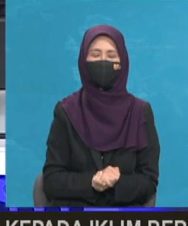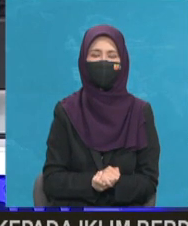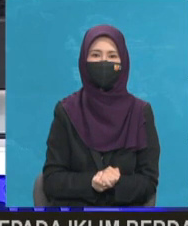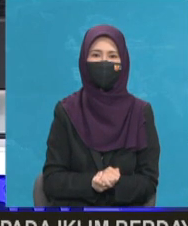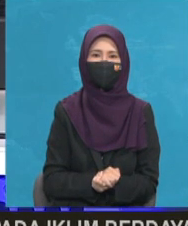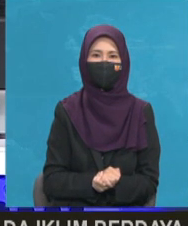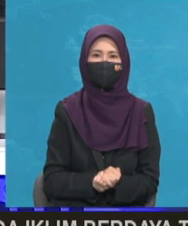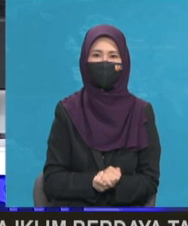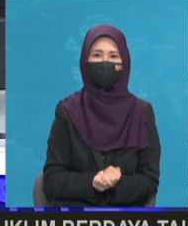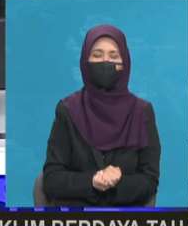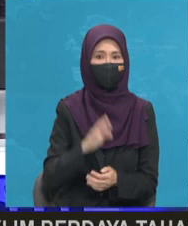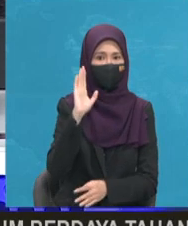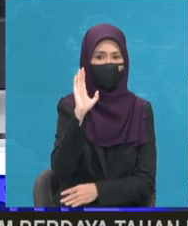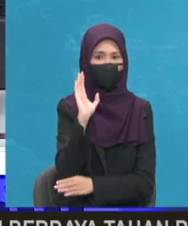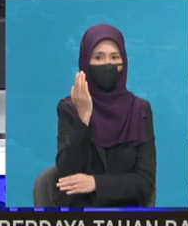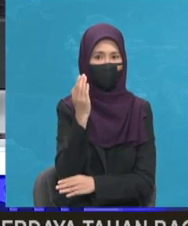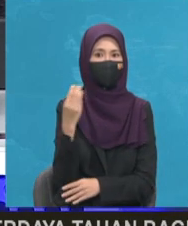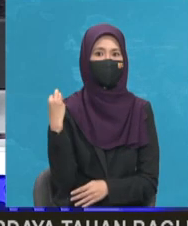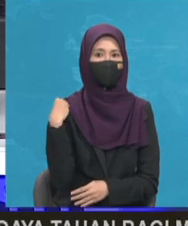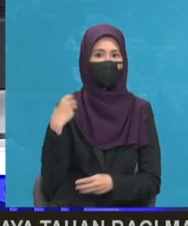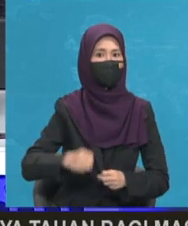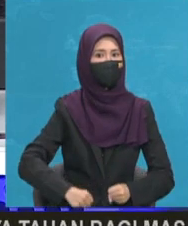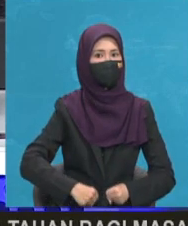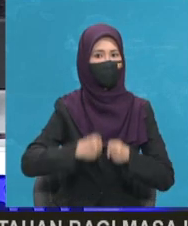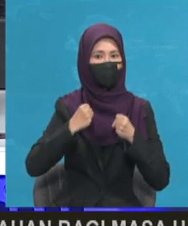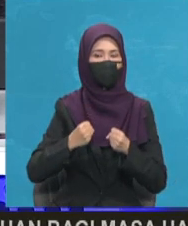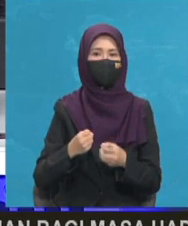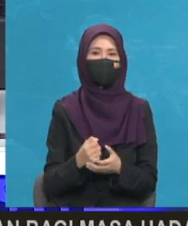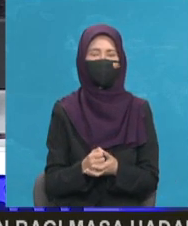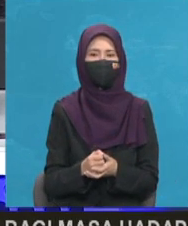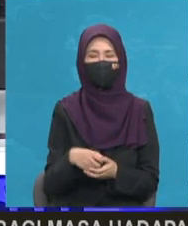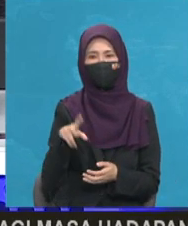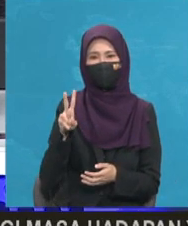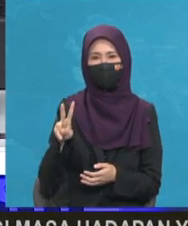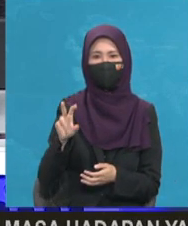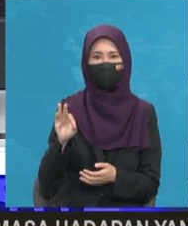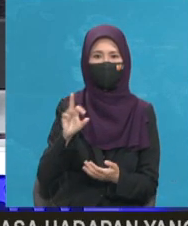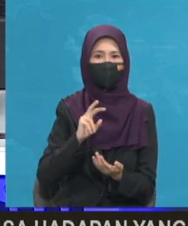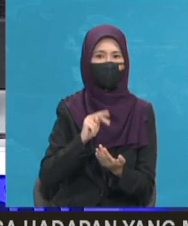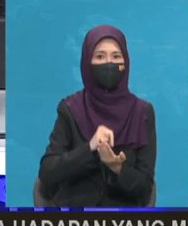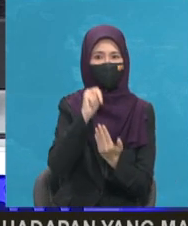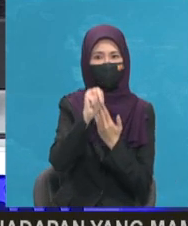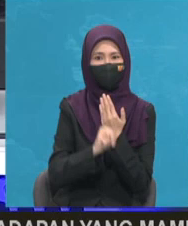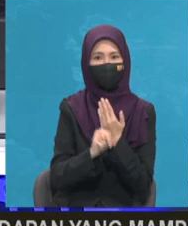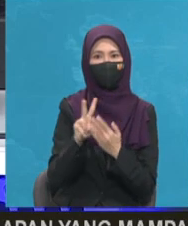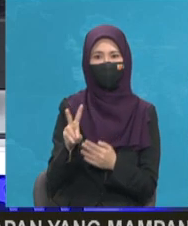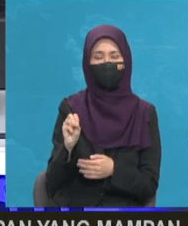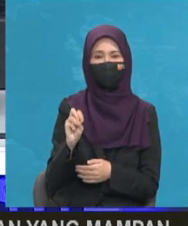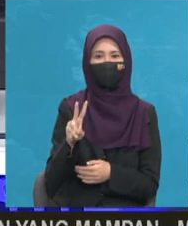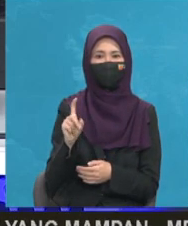Hai pada sidang Widya menteri kesehatan jika mengkonversikan pada 29 Nov 2012 1 sebanyak